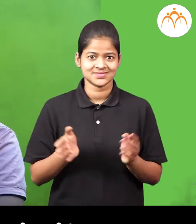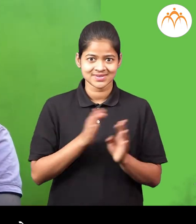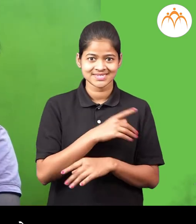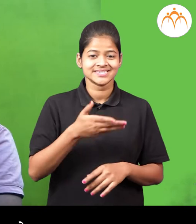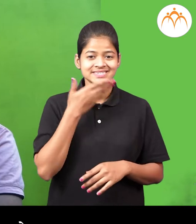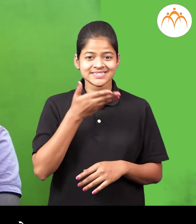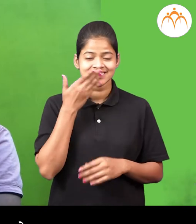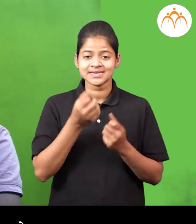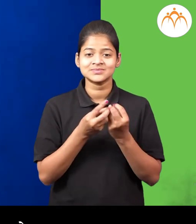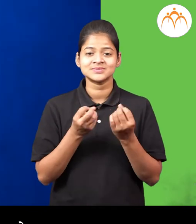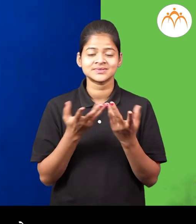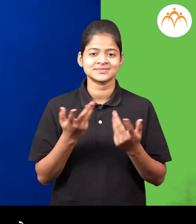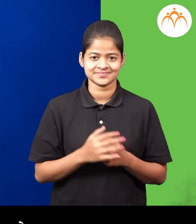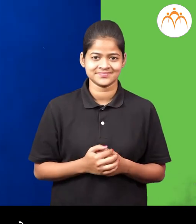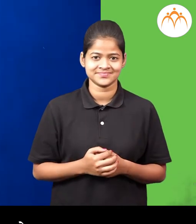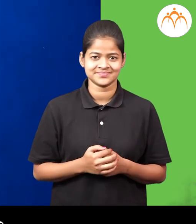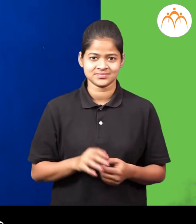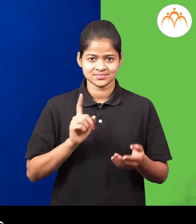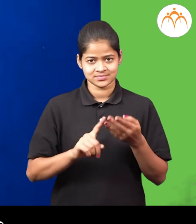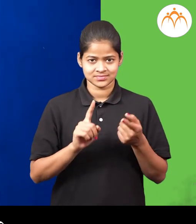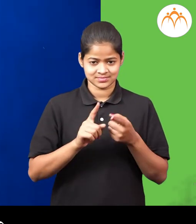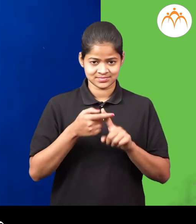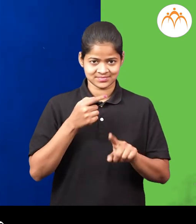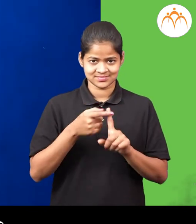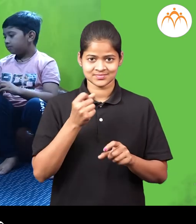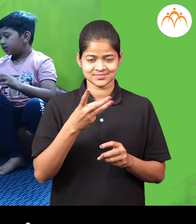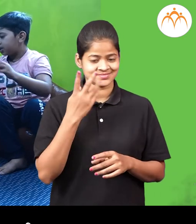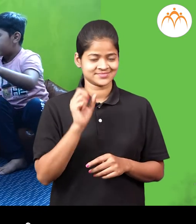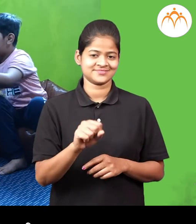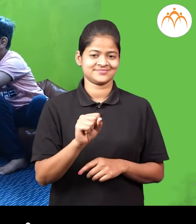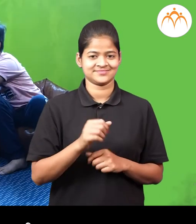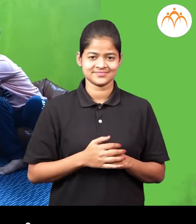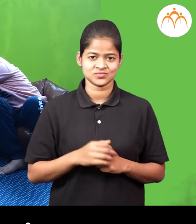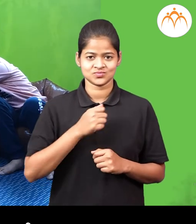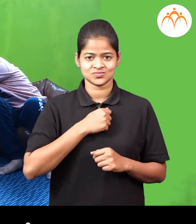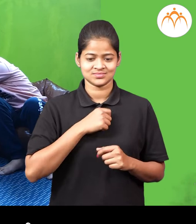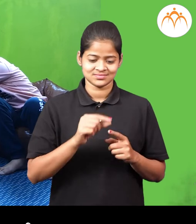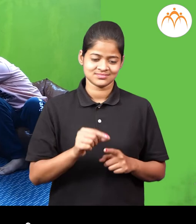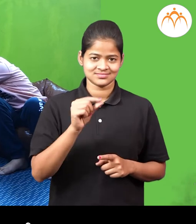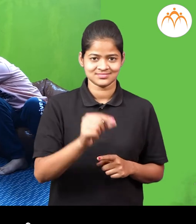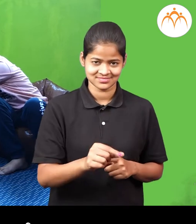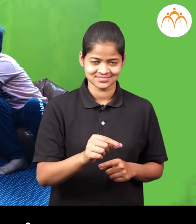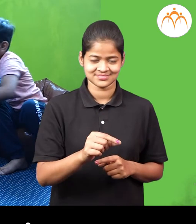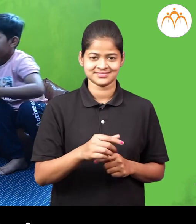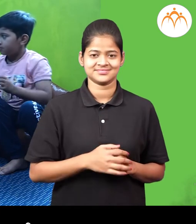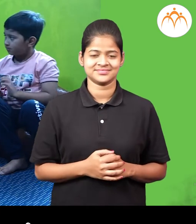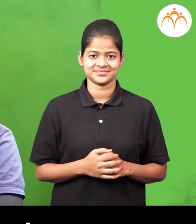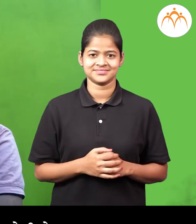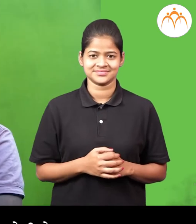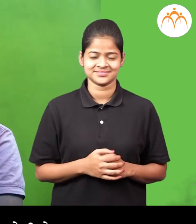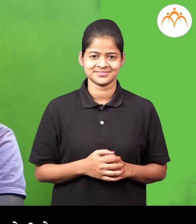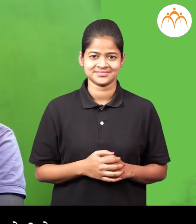नी। ता आपन तुम्चा गोटे आ मोज़ूया। हां तु इथर ठेव बरा। मी एक माज़ी गोटी ठेव नी।